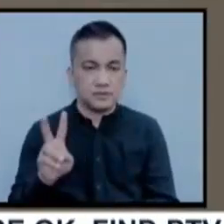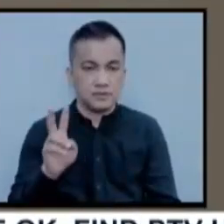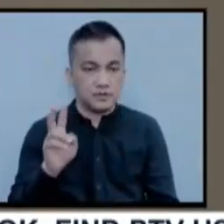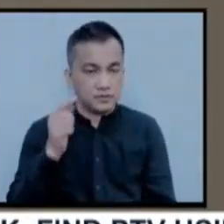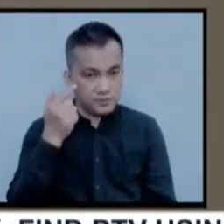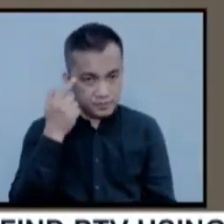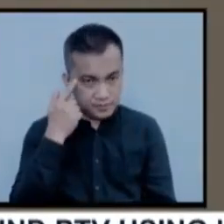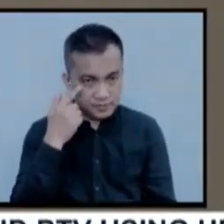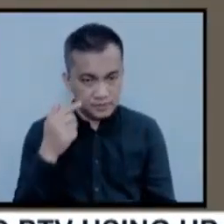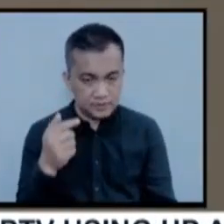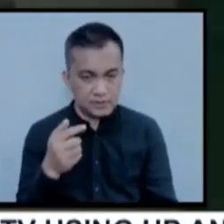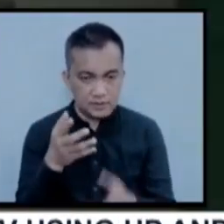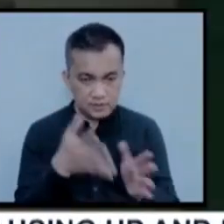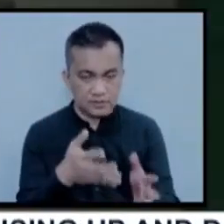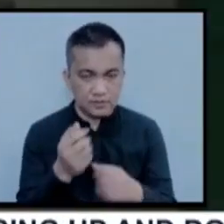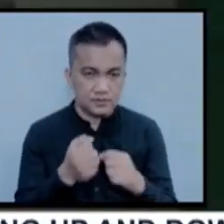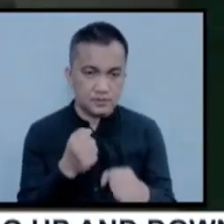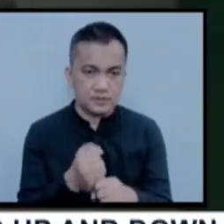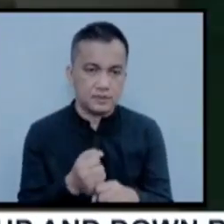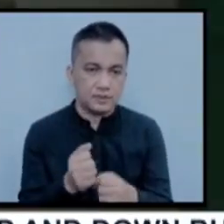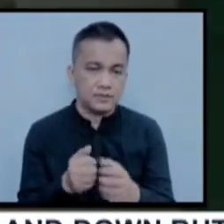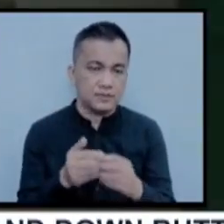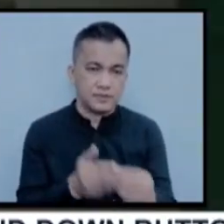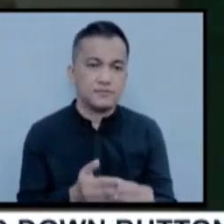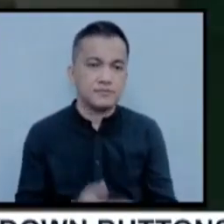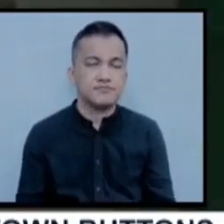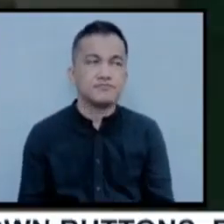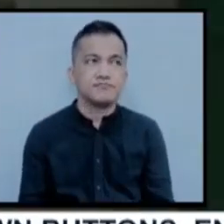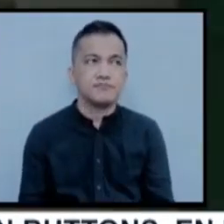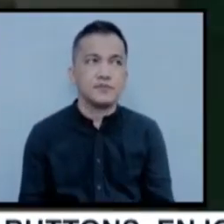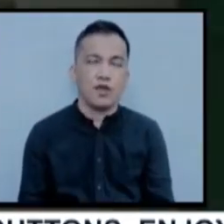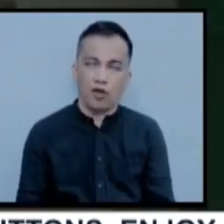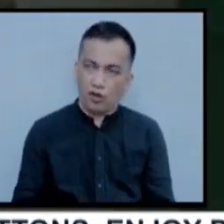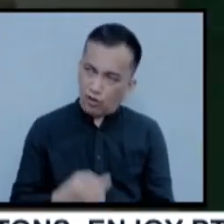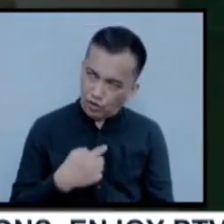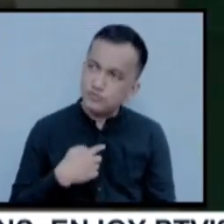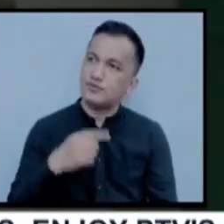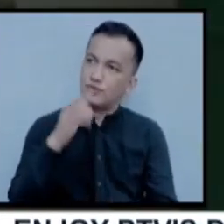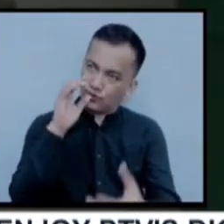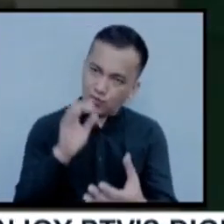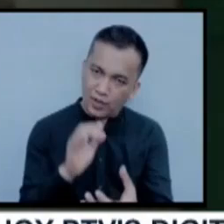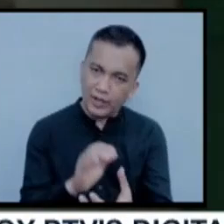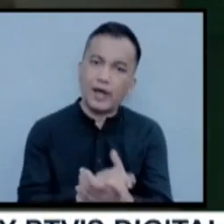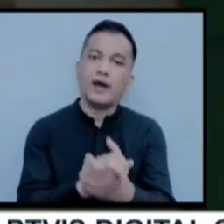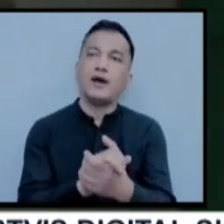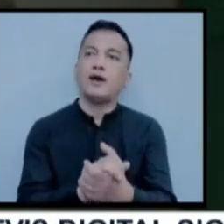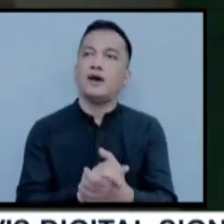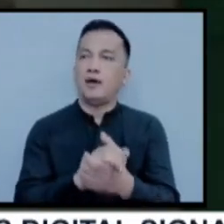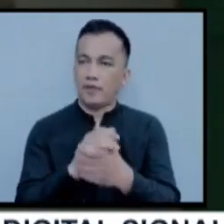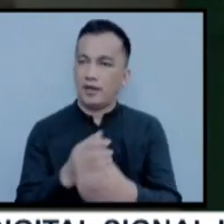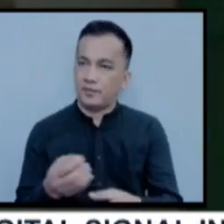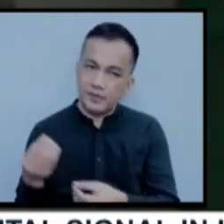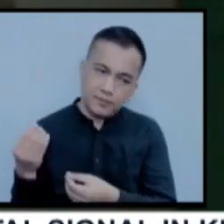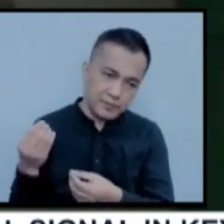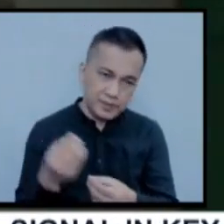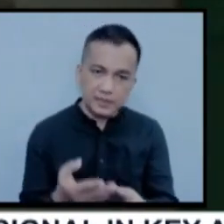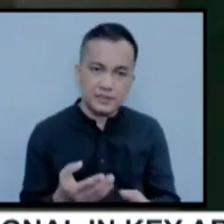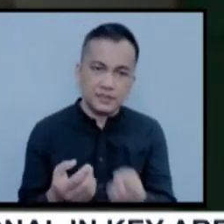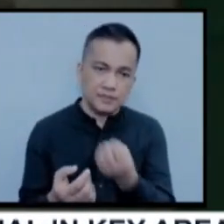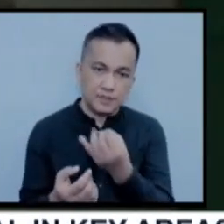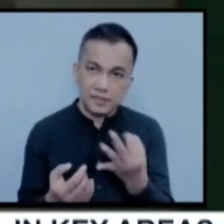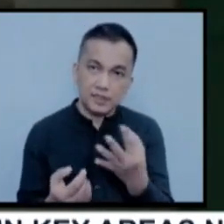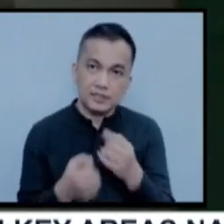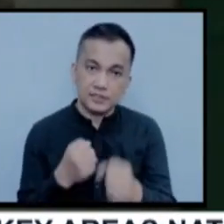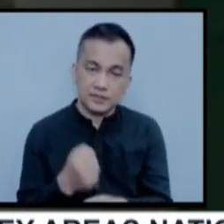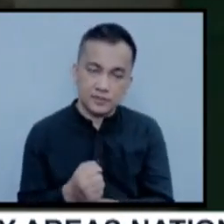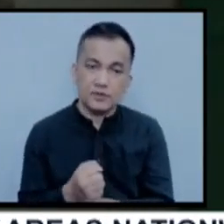nalalabing taon pa nito sa pamumuno Naniniwala naman ako sa kanya na na maibibigay niya pa May ilang taon pa naman siya na dapat